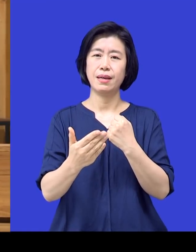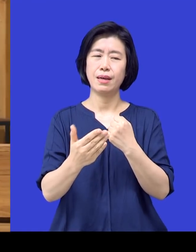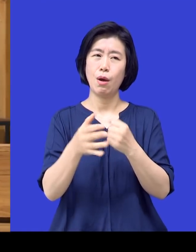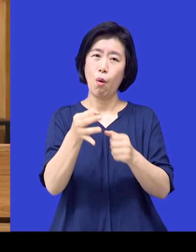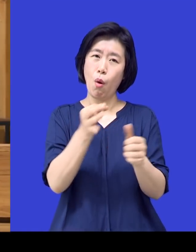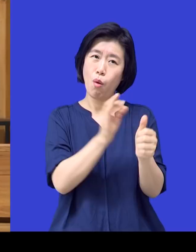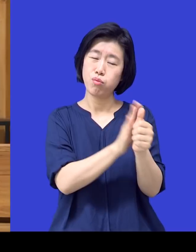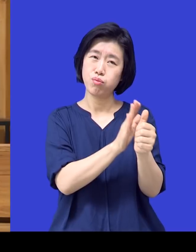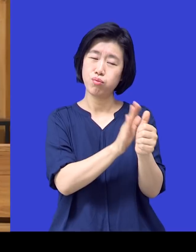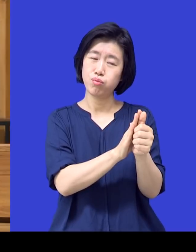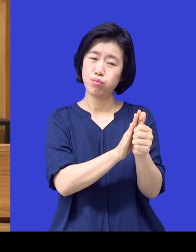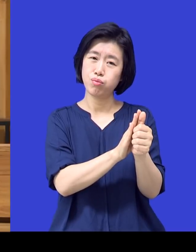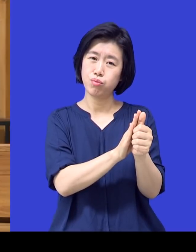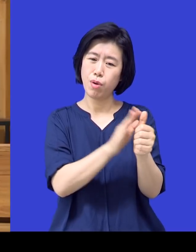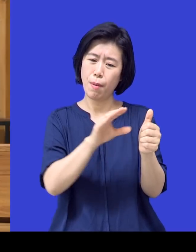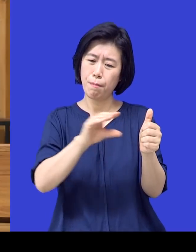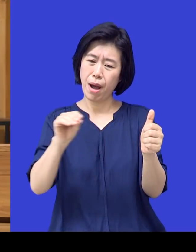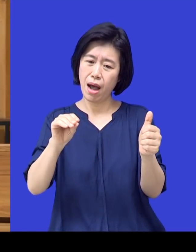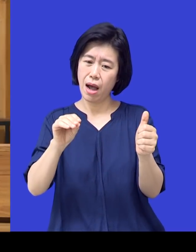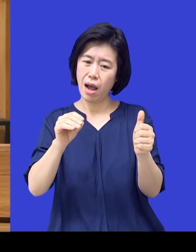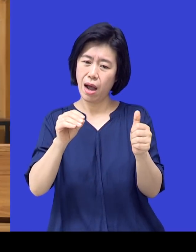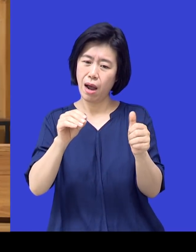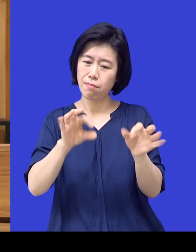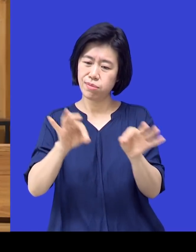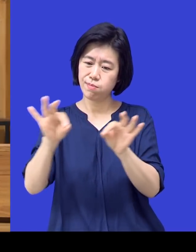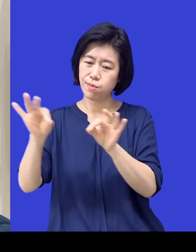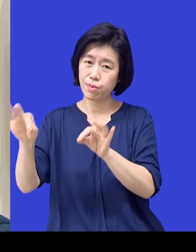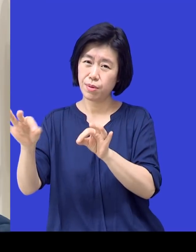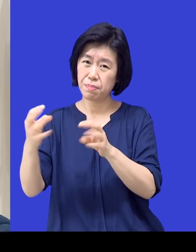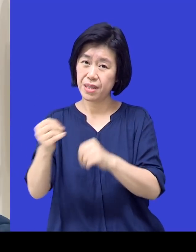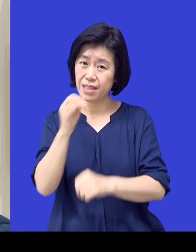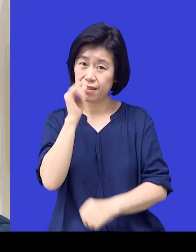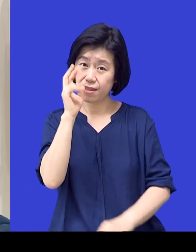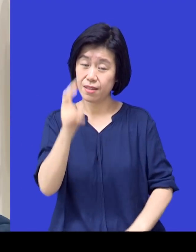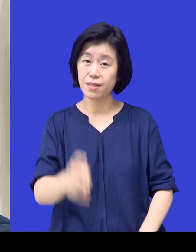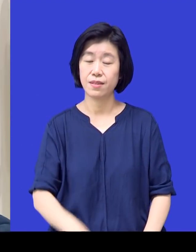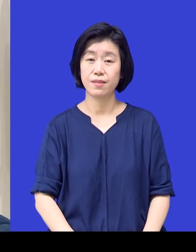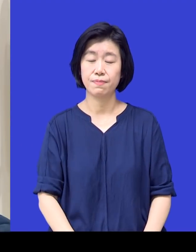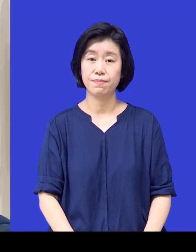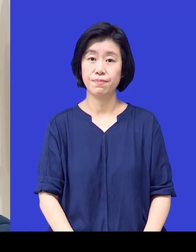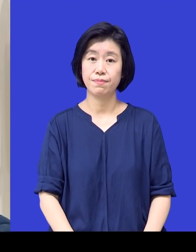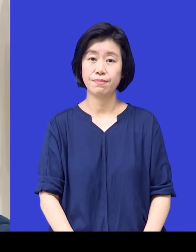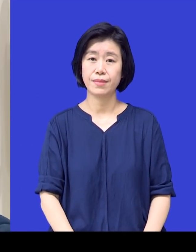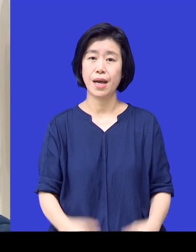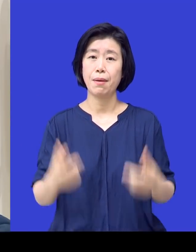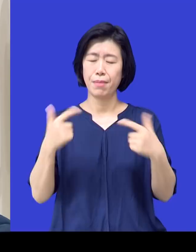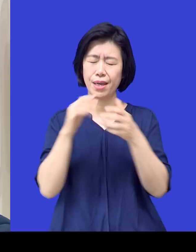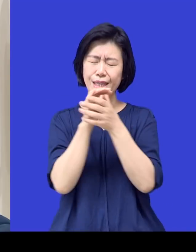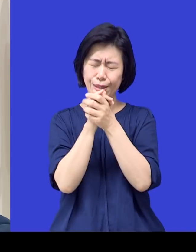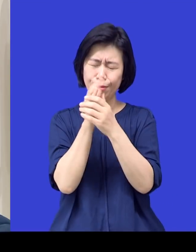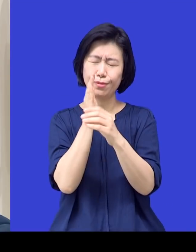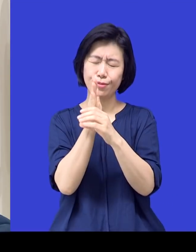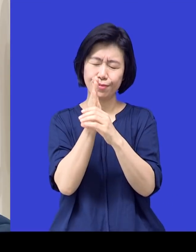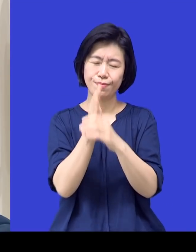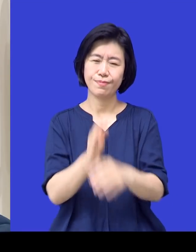그래서 후원이 중단되는 일들도 있을 것 같은데 지금 상황이 어떻습니까? 매일 기도하고 있어요.